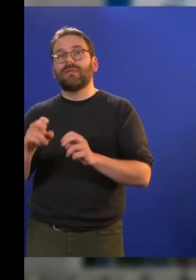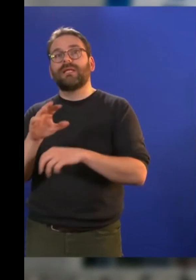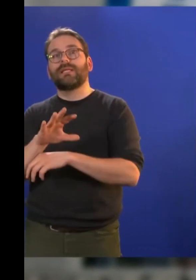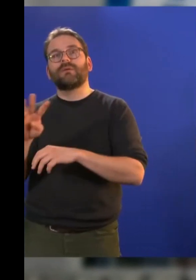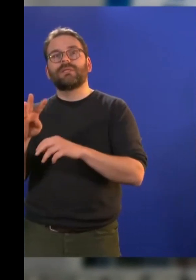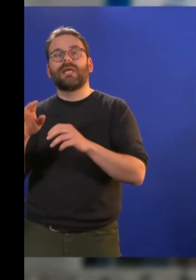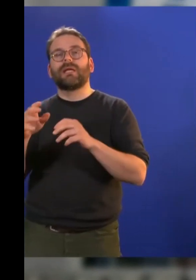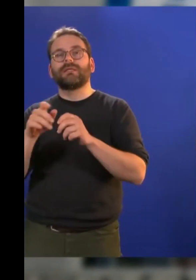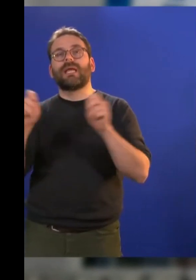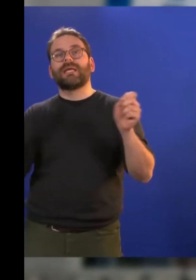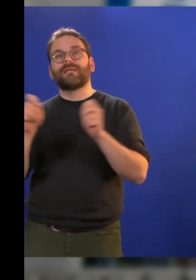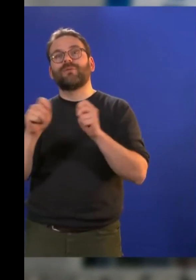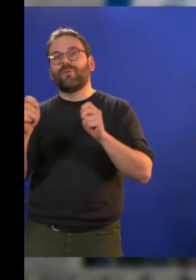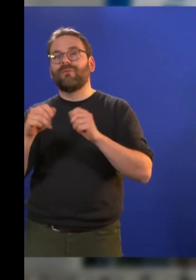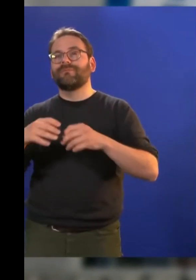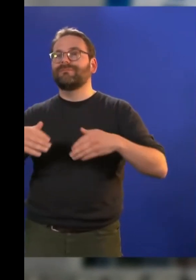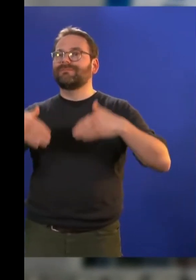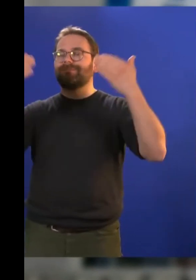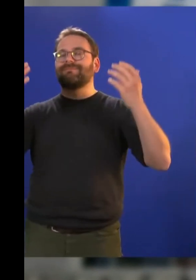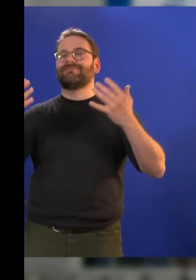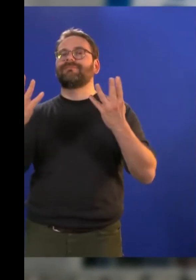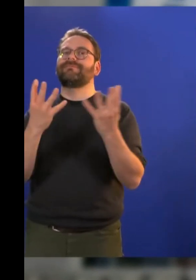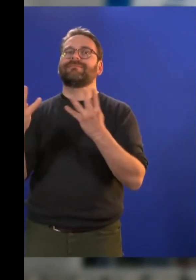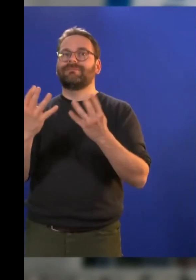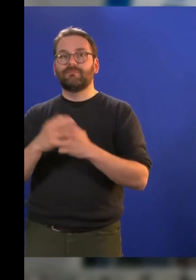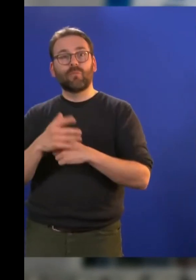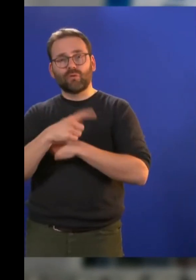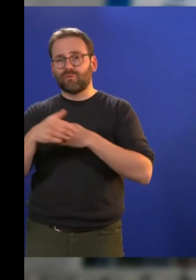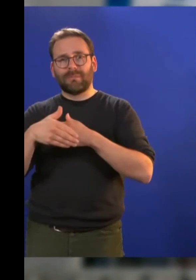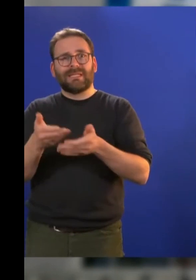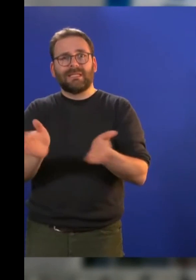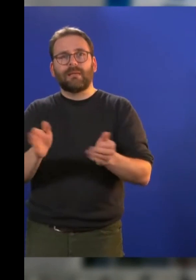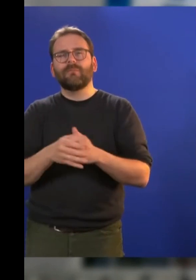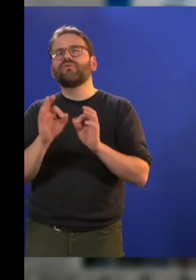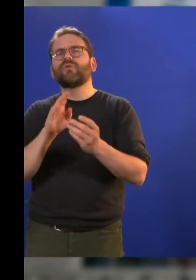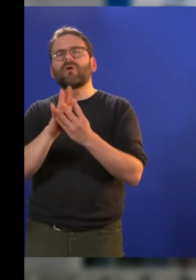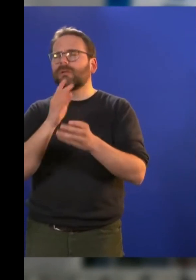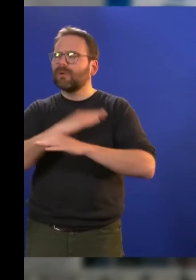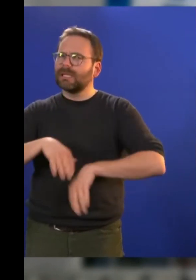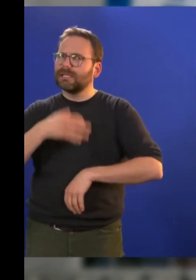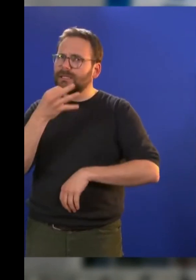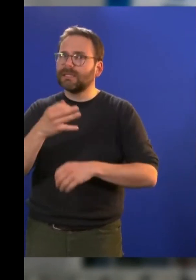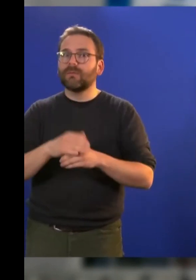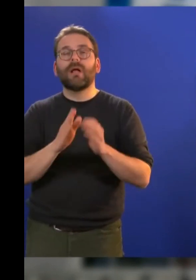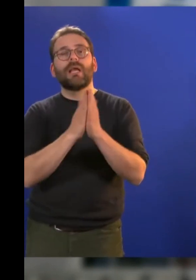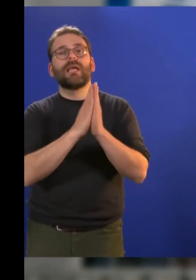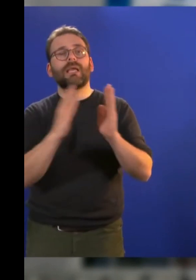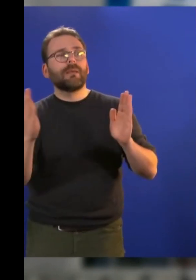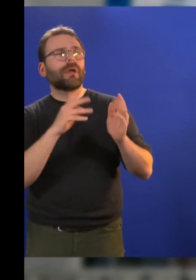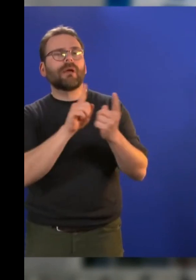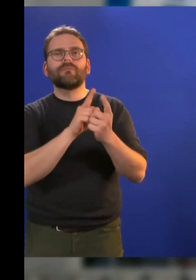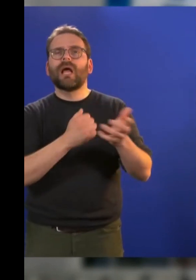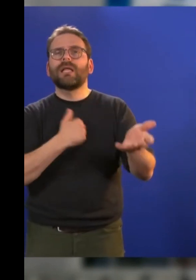levées de rideau. Vous voyez, c'est une semaine très simple. J'ai aussi rencontré, et je terminerai là-dessus, les libraires indépendants